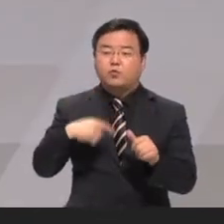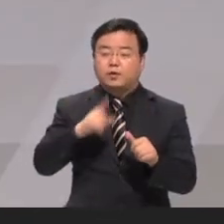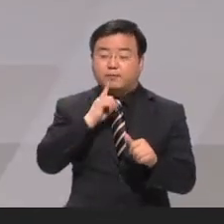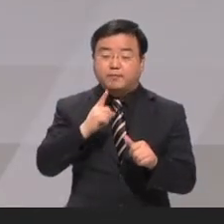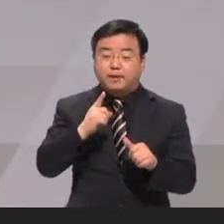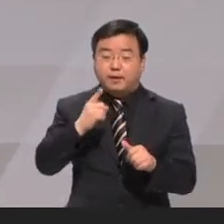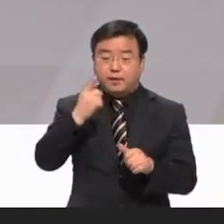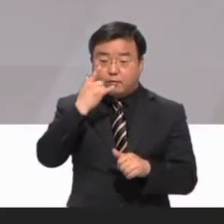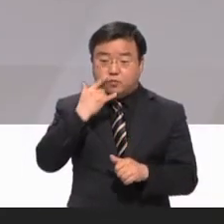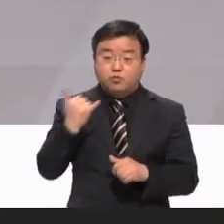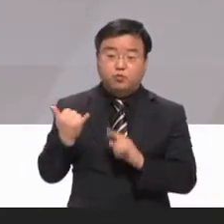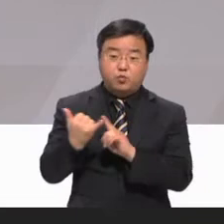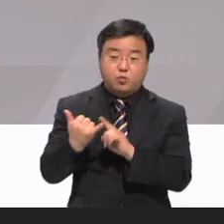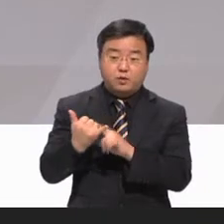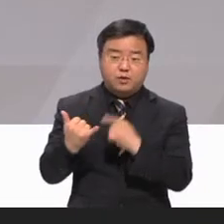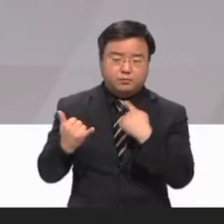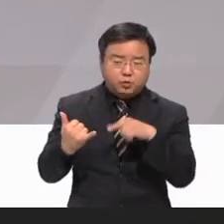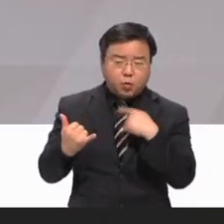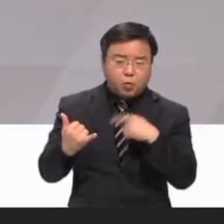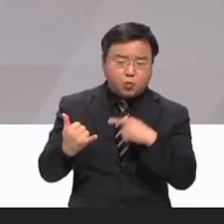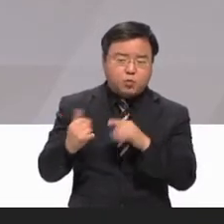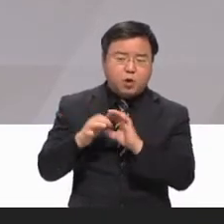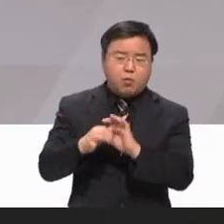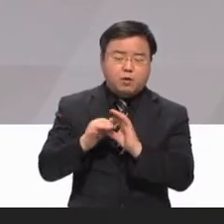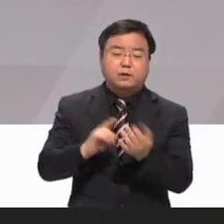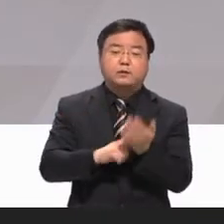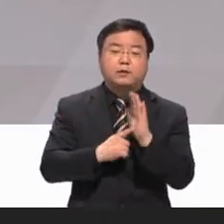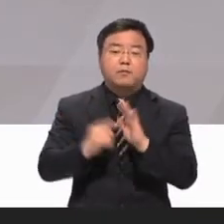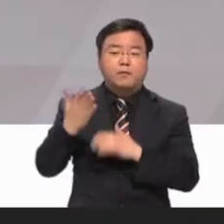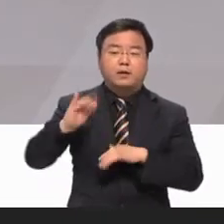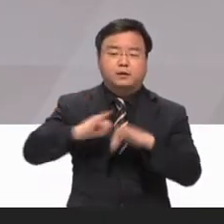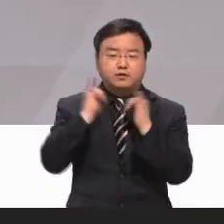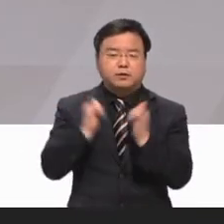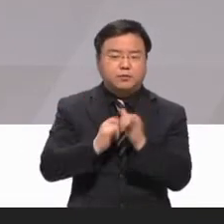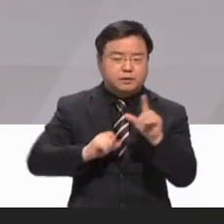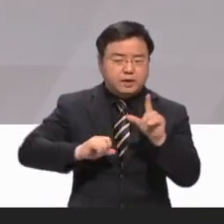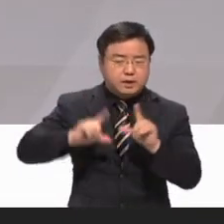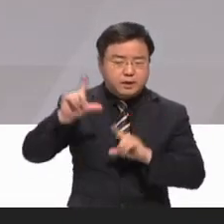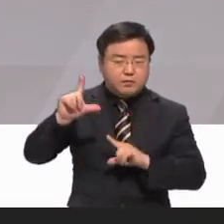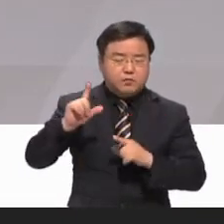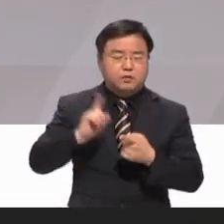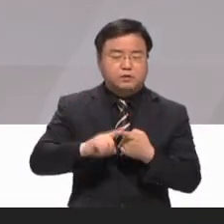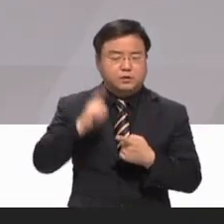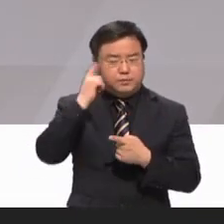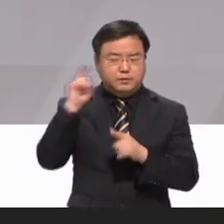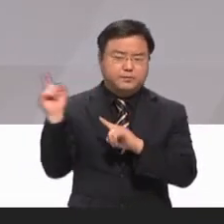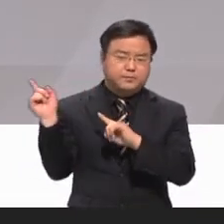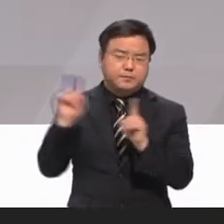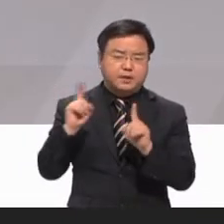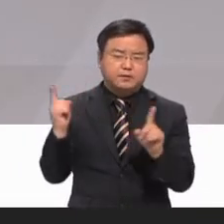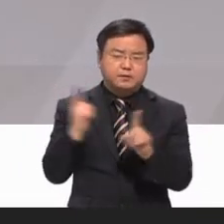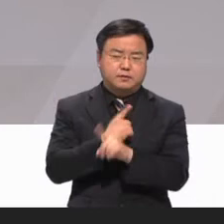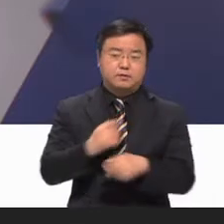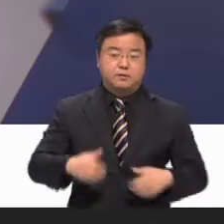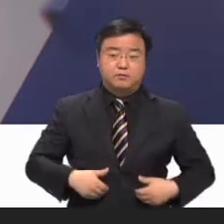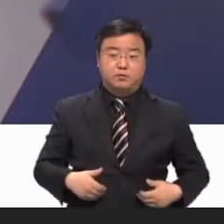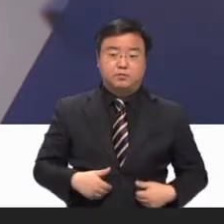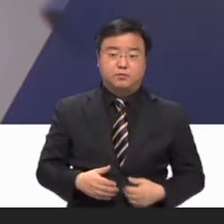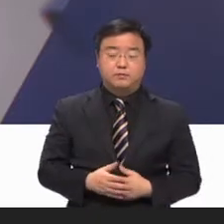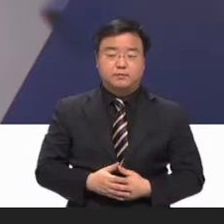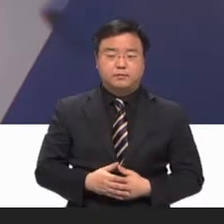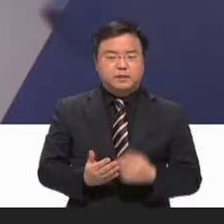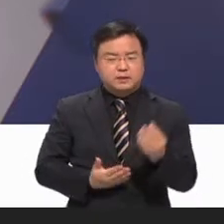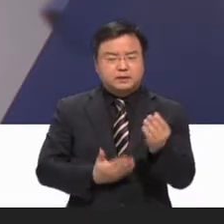교육에 대한 대책을 내놓긴 했지만 좀 사회 전반적으로 이 부분에 대한 각성이 필요하지 싶어요. 네, 이게 사실